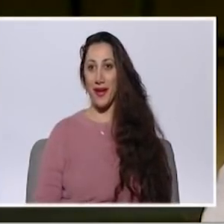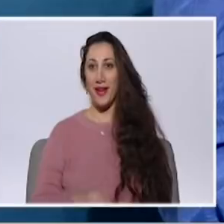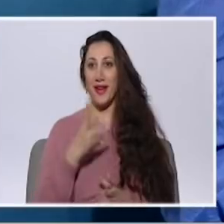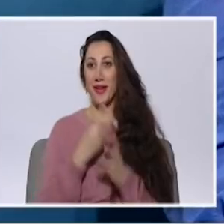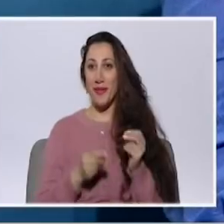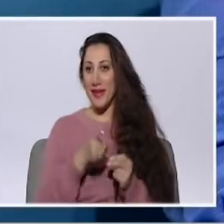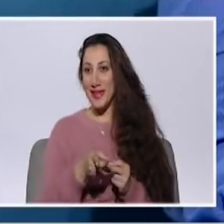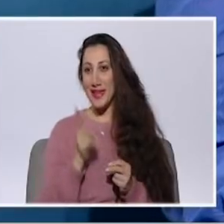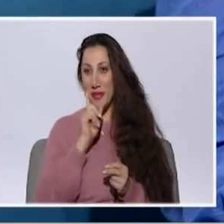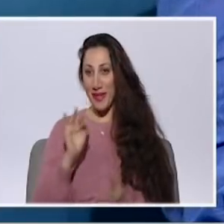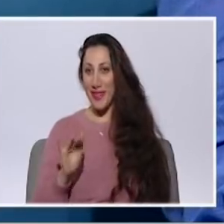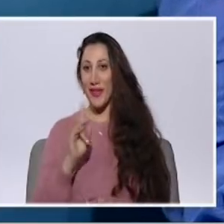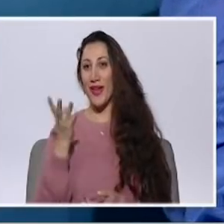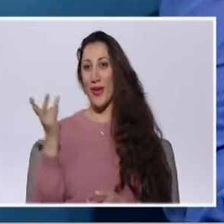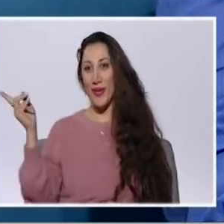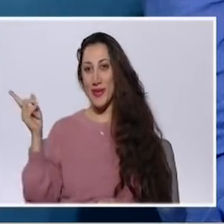جوزك؟